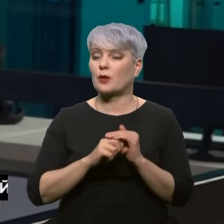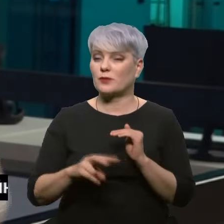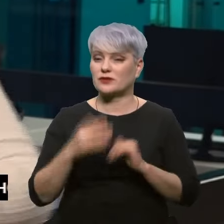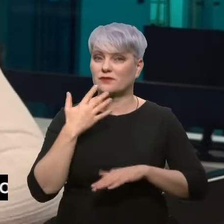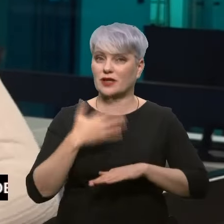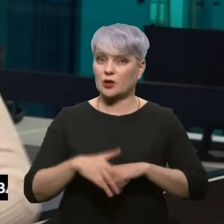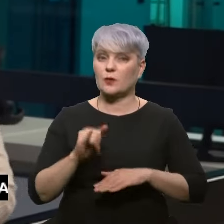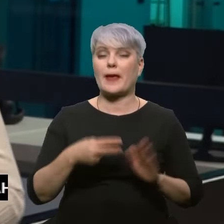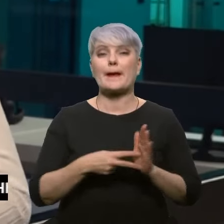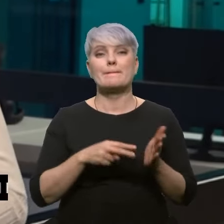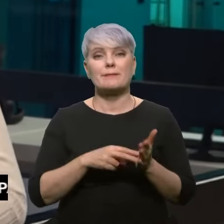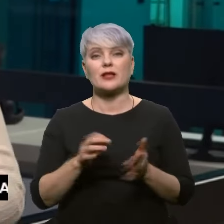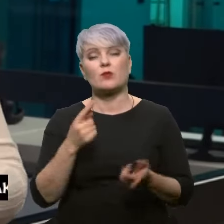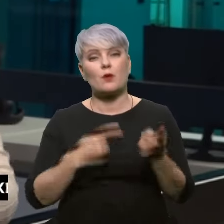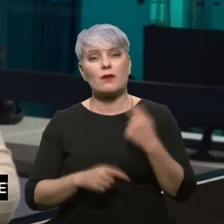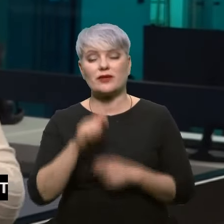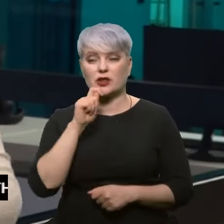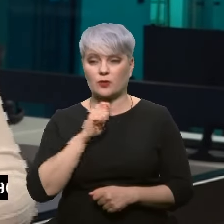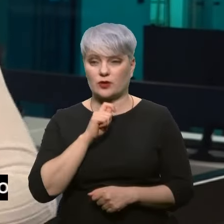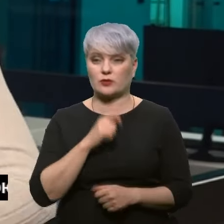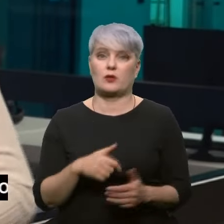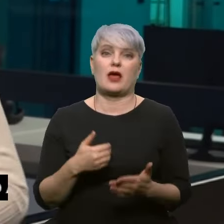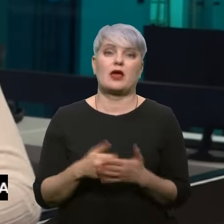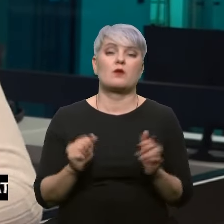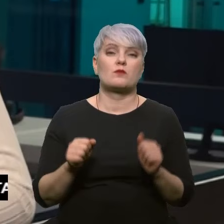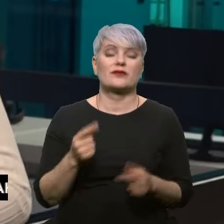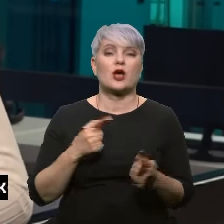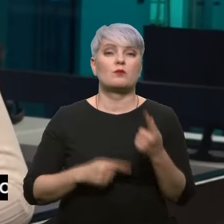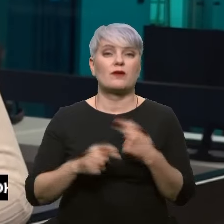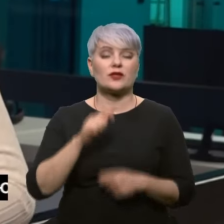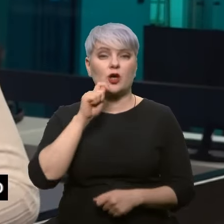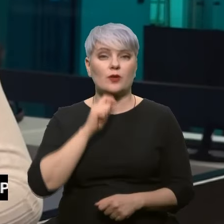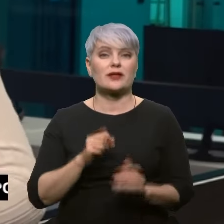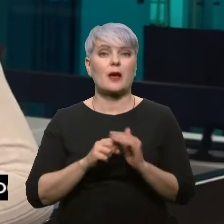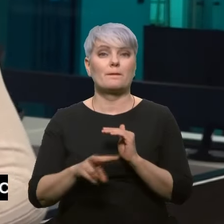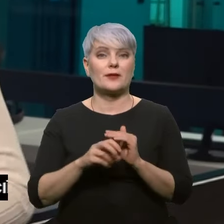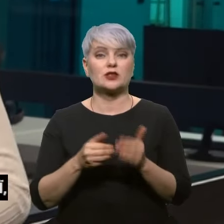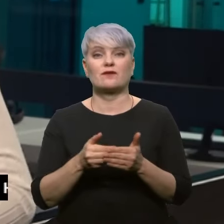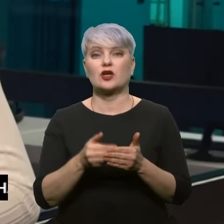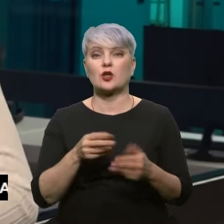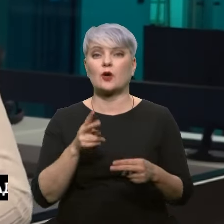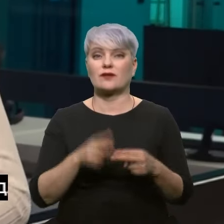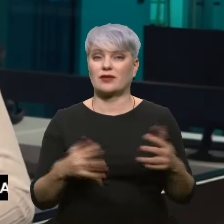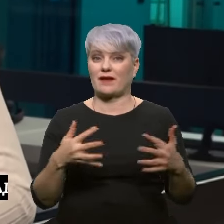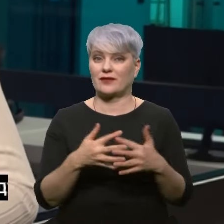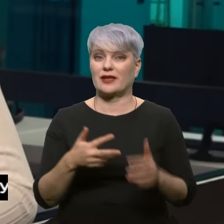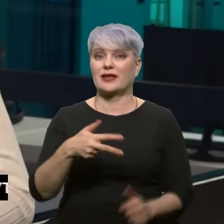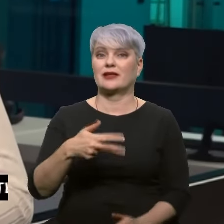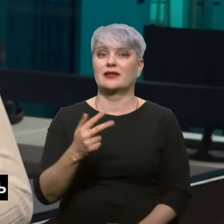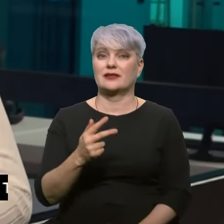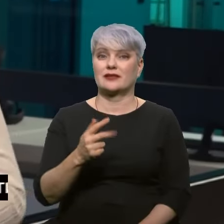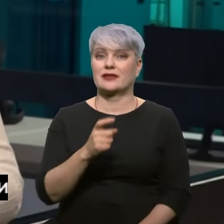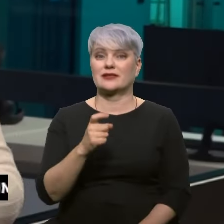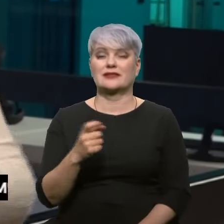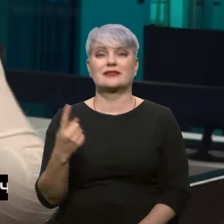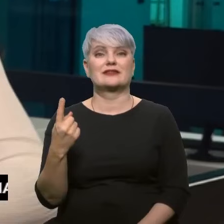їхні плани щодо повернення в Україну. Так, імовірність повернення українських біженців до завершення війни становить 33 зі 100